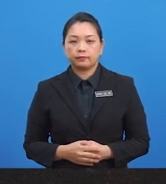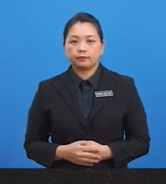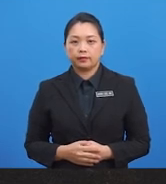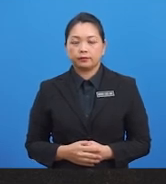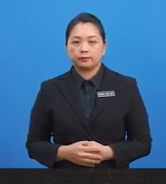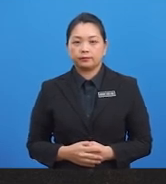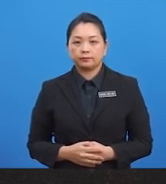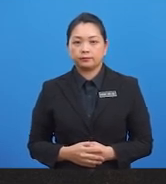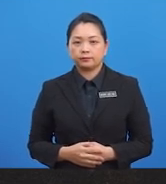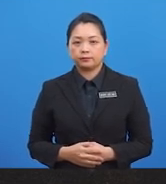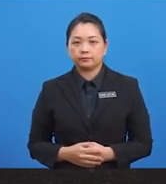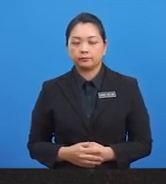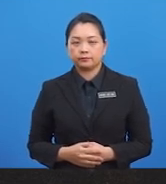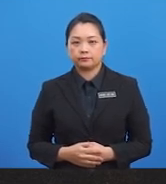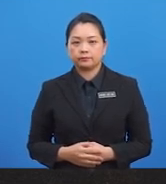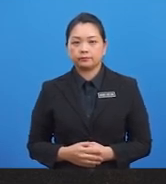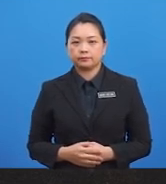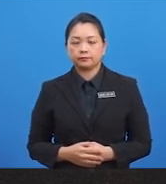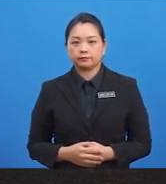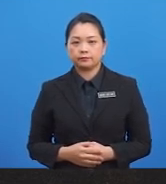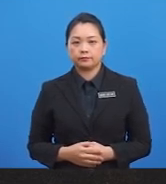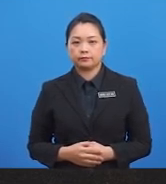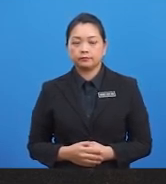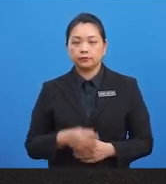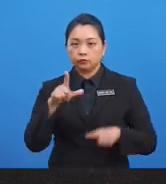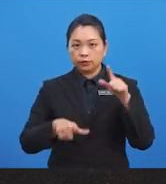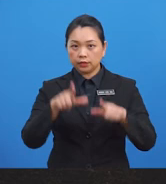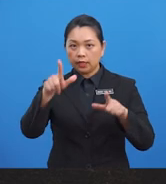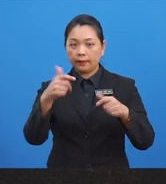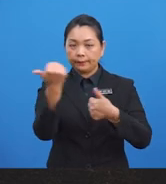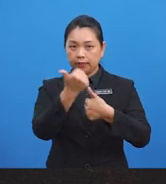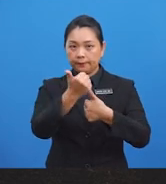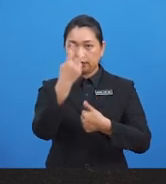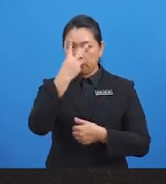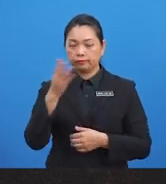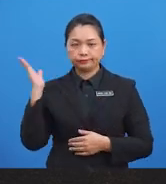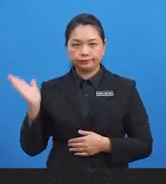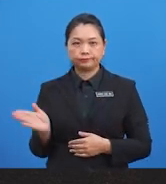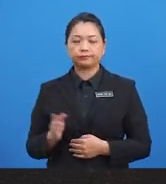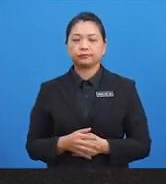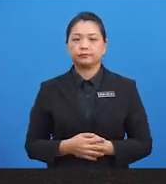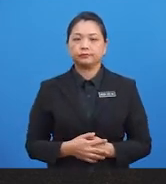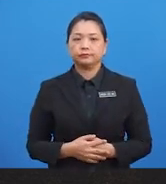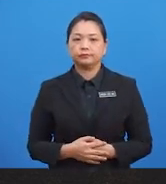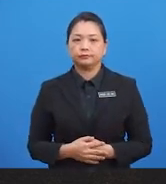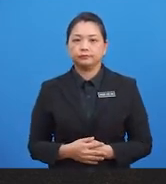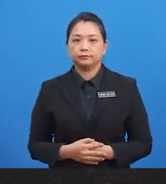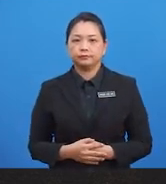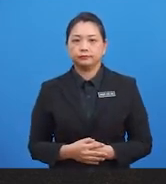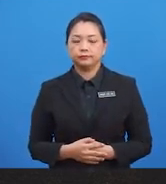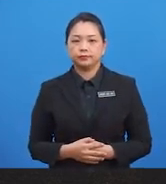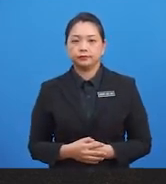Langkah pertama, khamirkan 2x kuasa 2 tolak 3x.